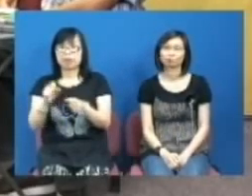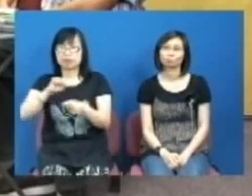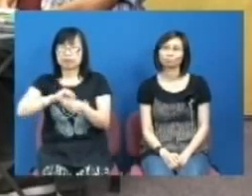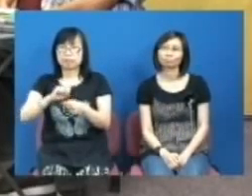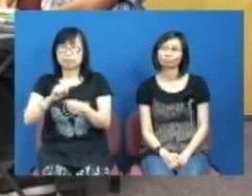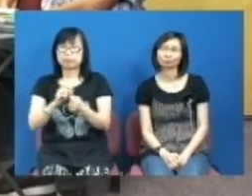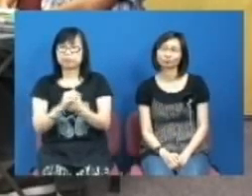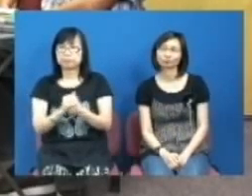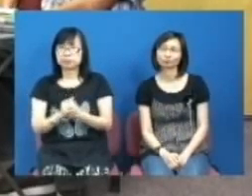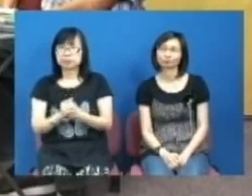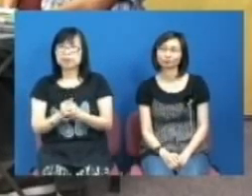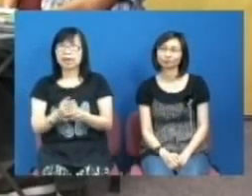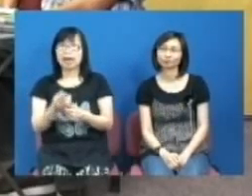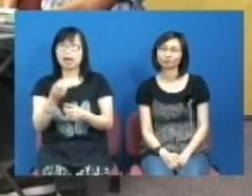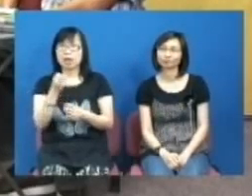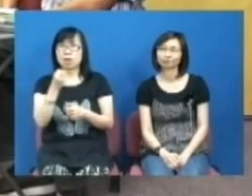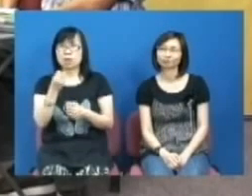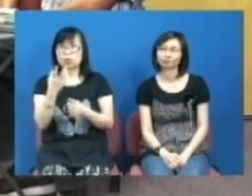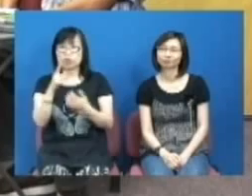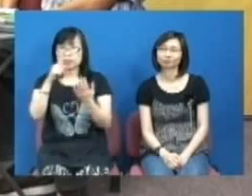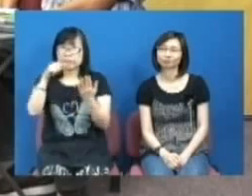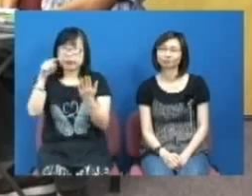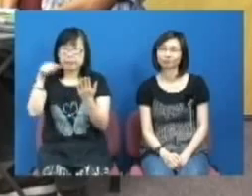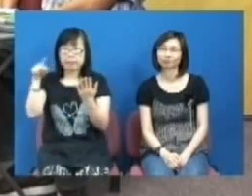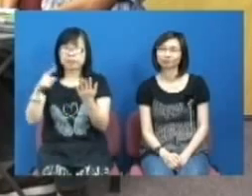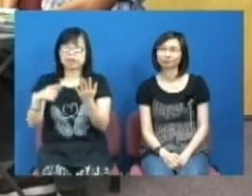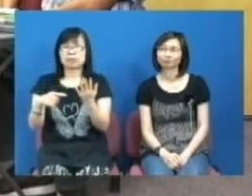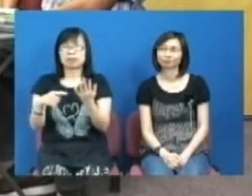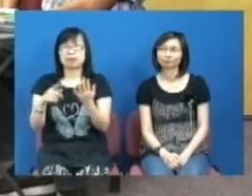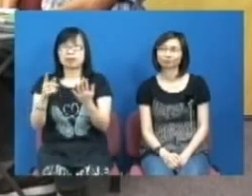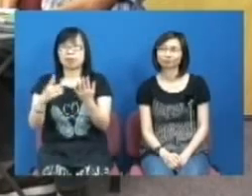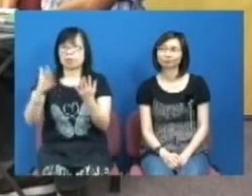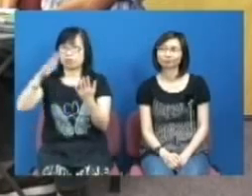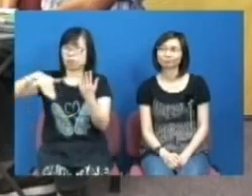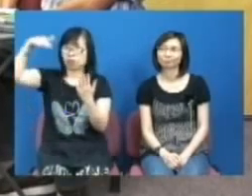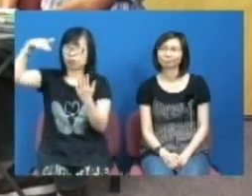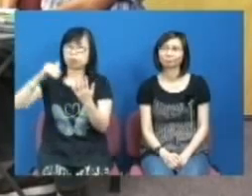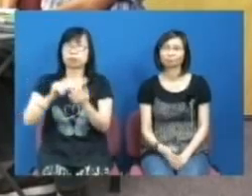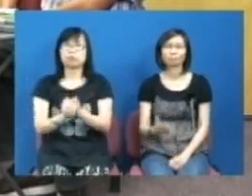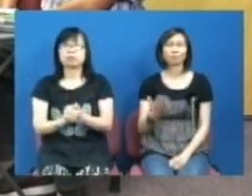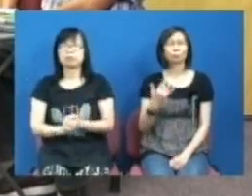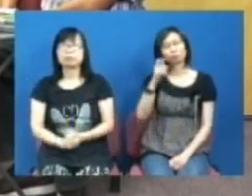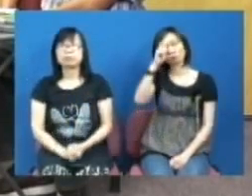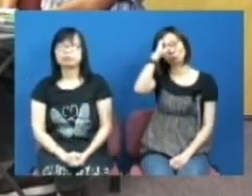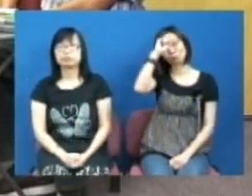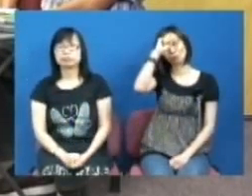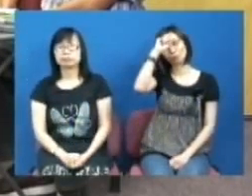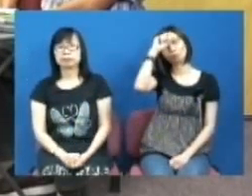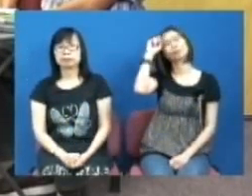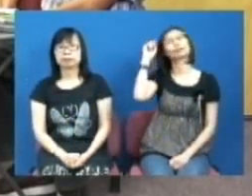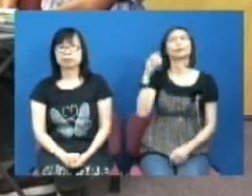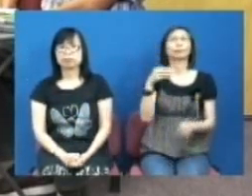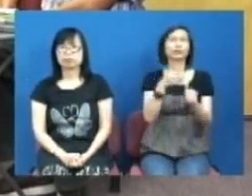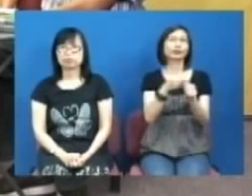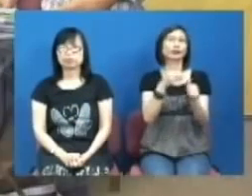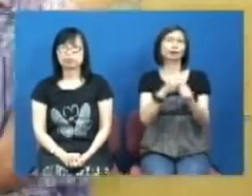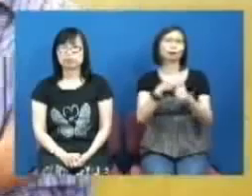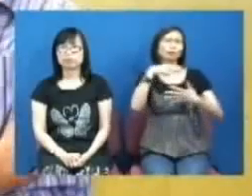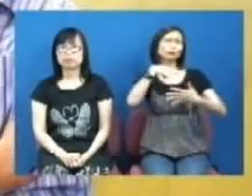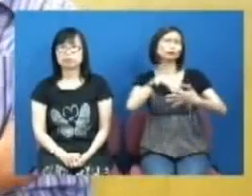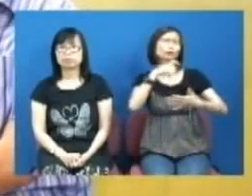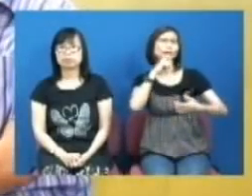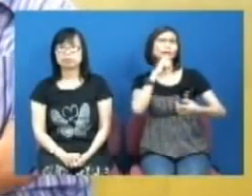個民調就會高啊，因為你冇個一去抵消個六啊嘛。 啱啱我諗起咧，我其中教一科咧講民調咧，我